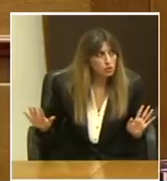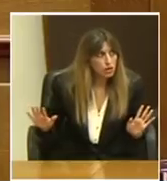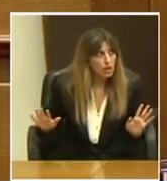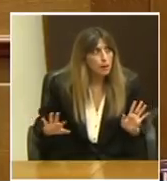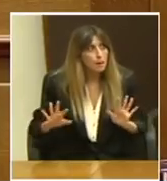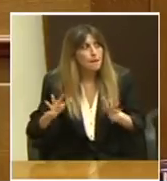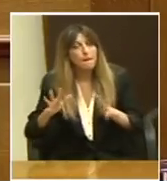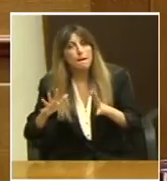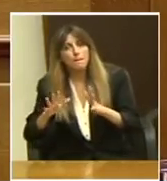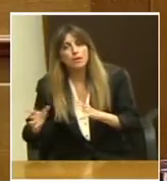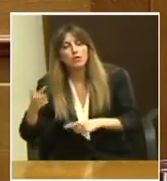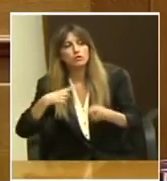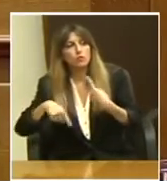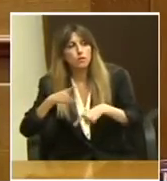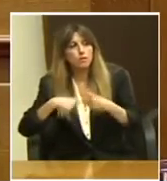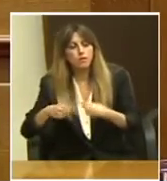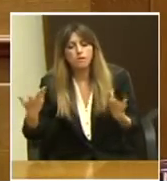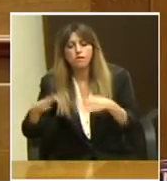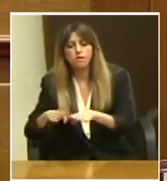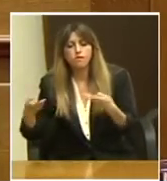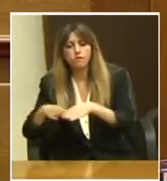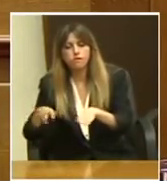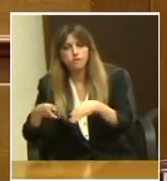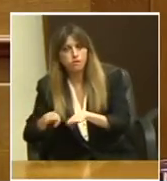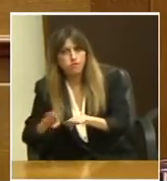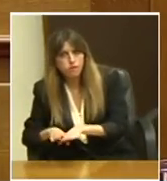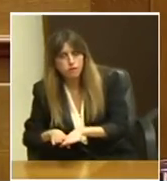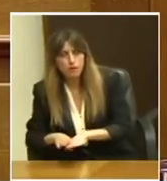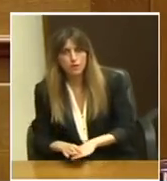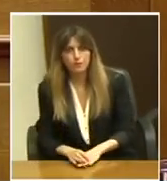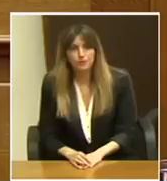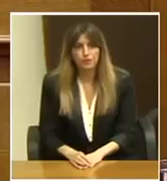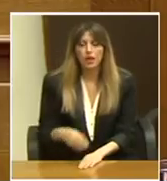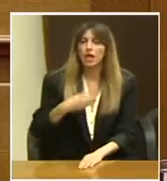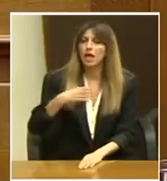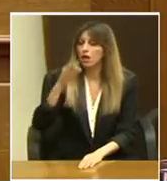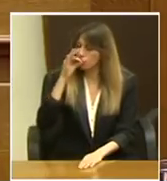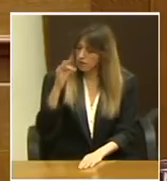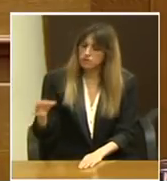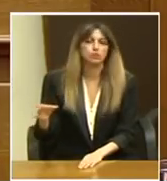του κόμματός τους, ή απλώς ήταν κολπάκια, όπως είπε κάποιος? Εγώ θα σας πω το εξής.